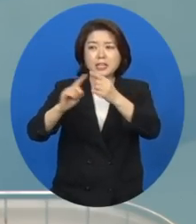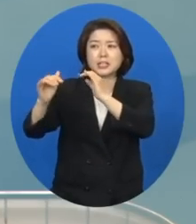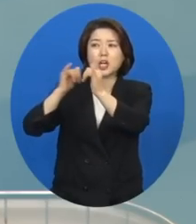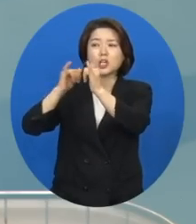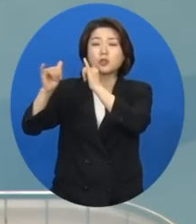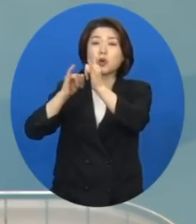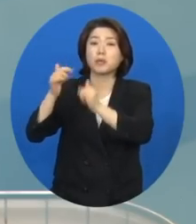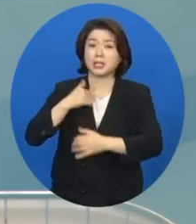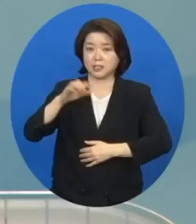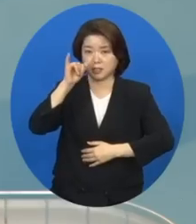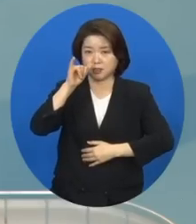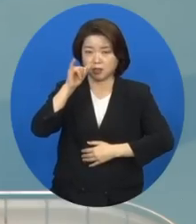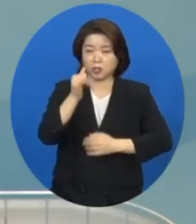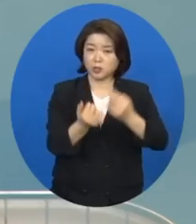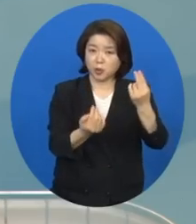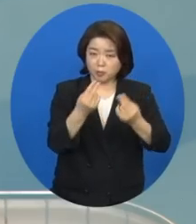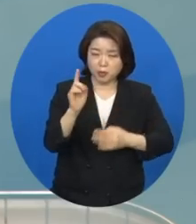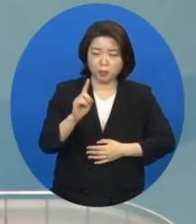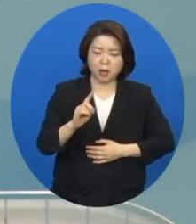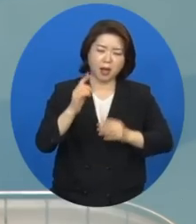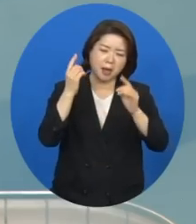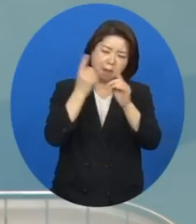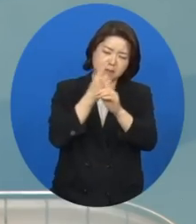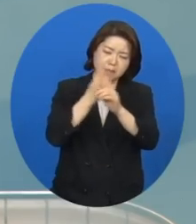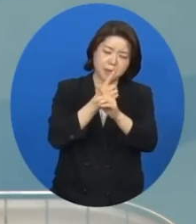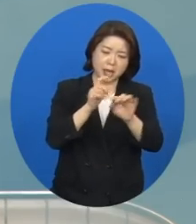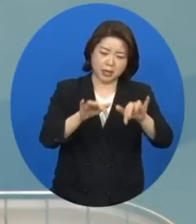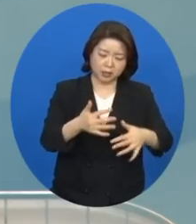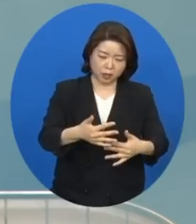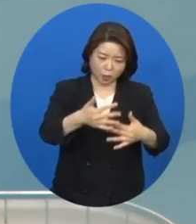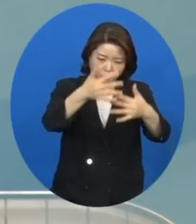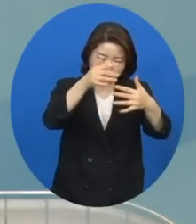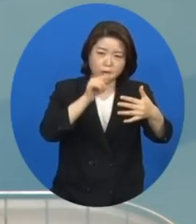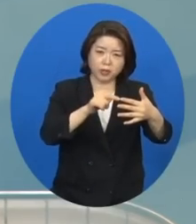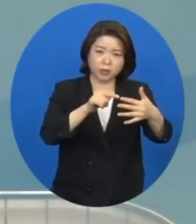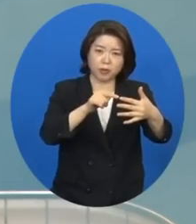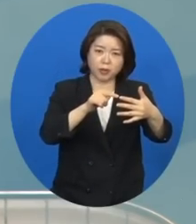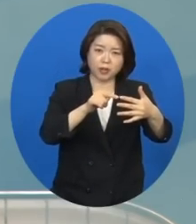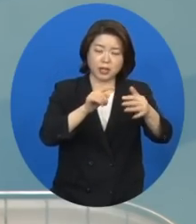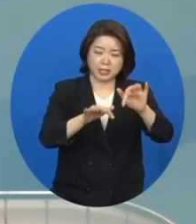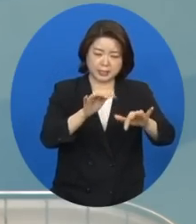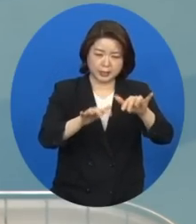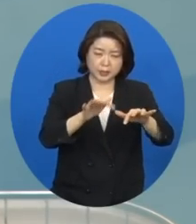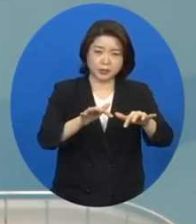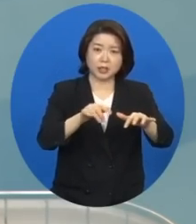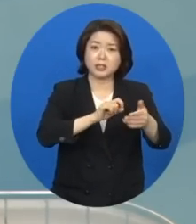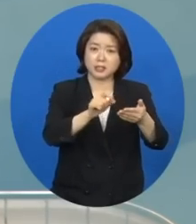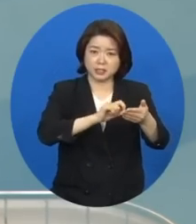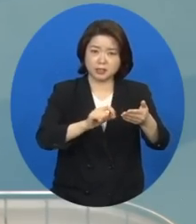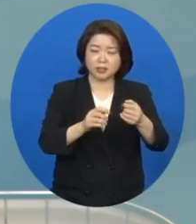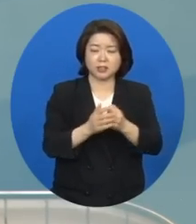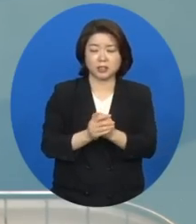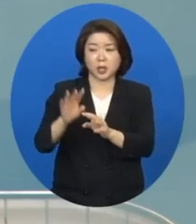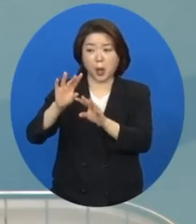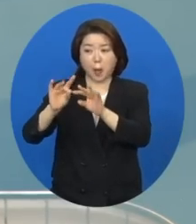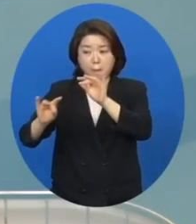이렇게 비유하셨어요. 매일 칼럼을 쓰는 것을 쓰는 것이요, 마른